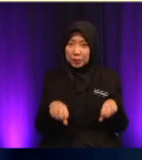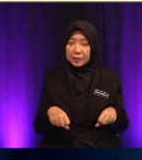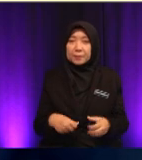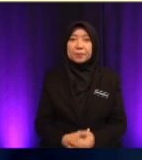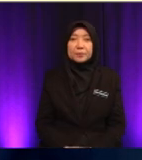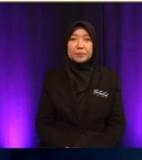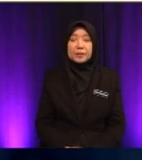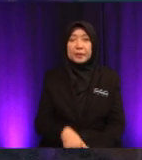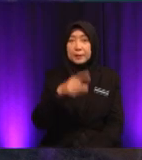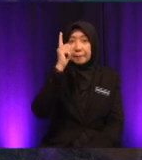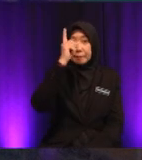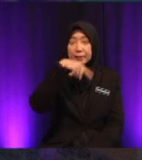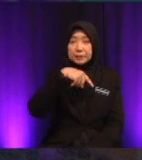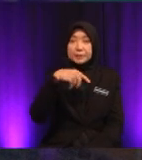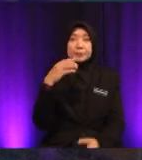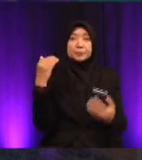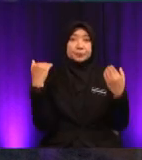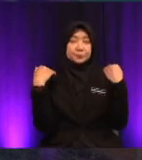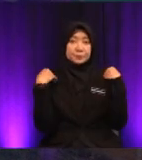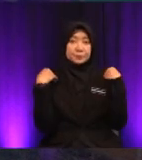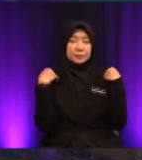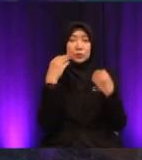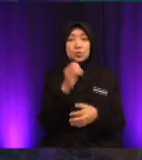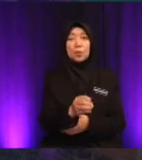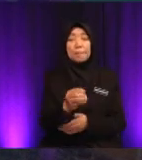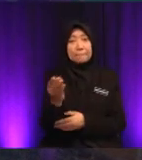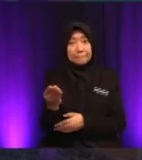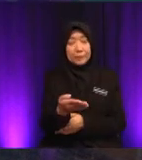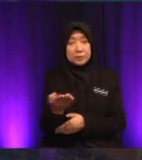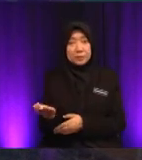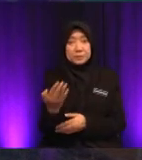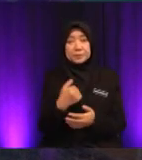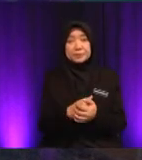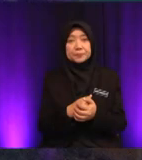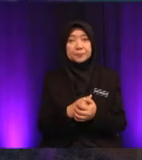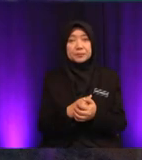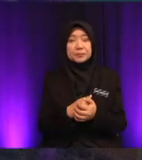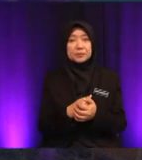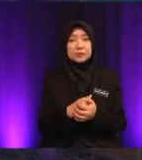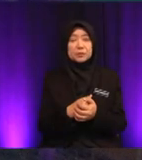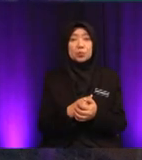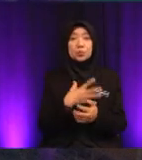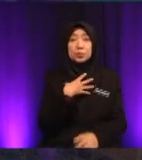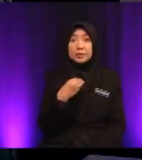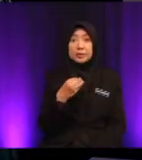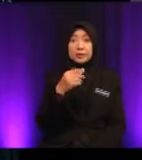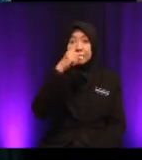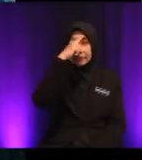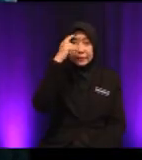ini saya cuma ada dua objek yang bawahnya putih dan objek yang berwarna hitam